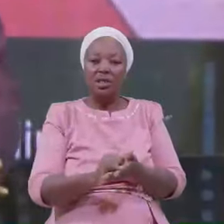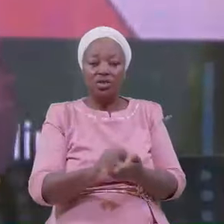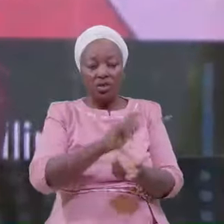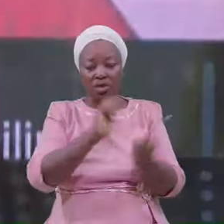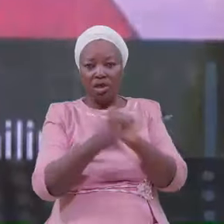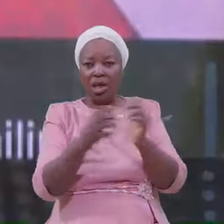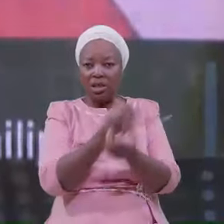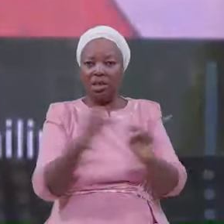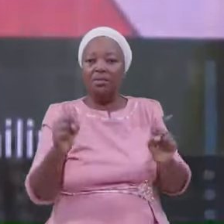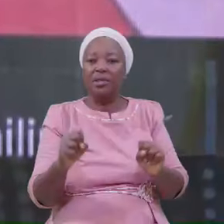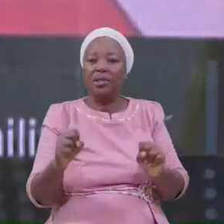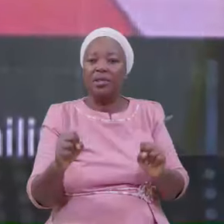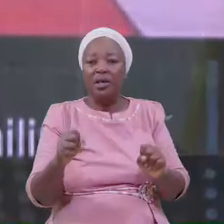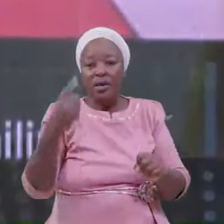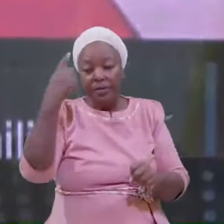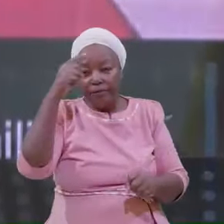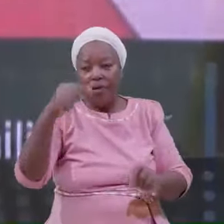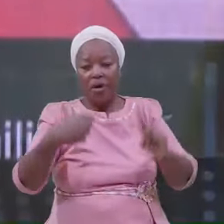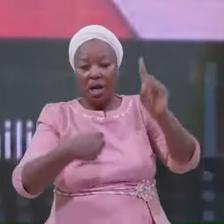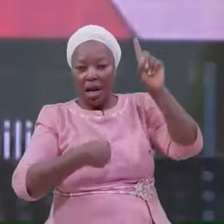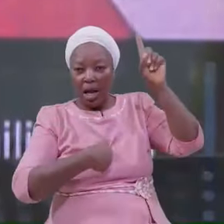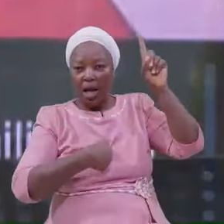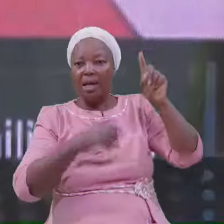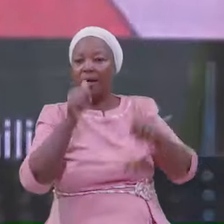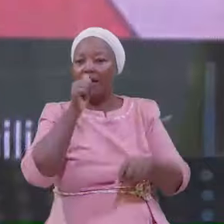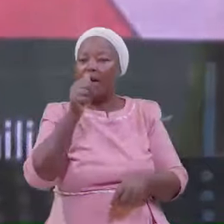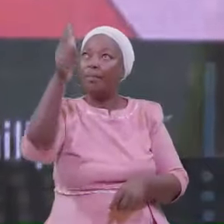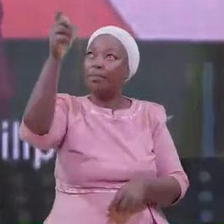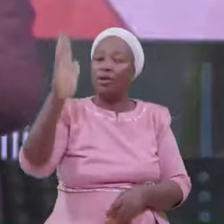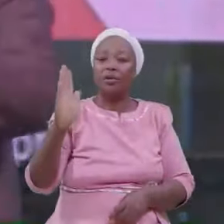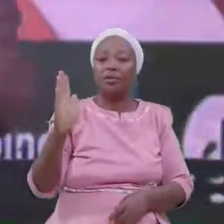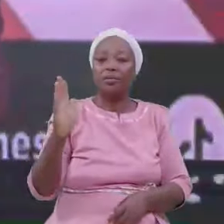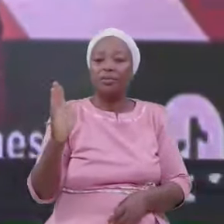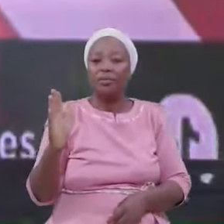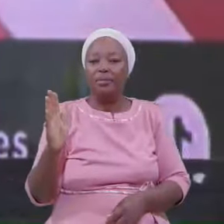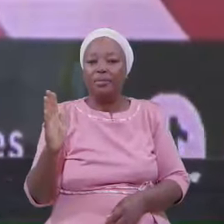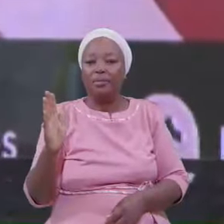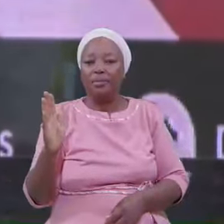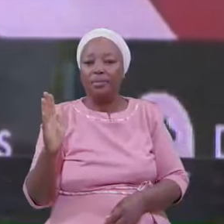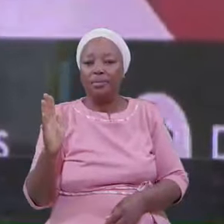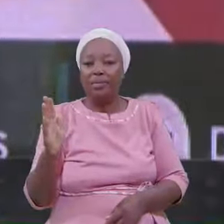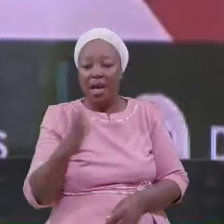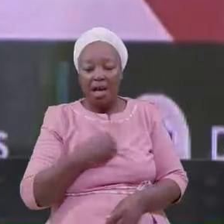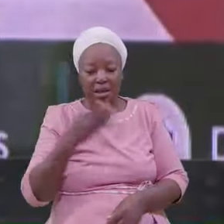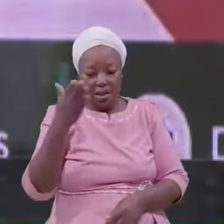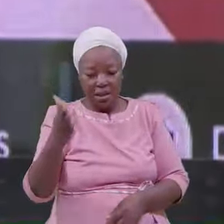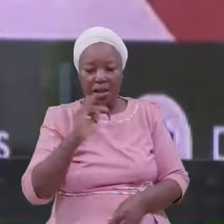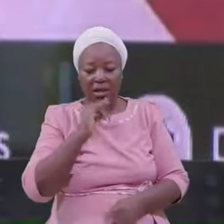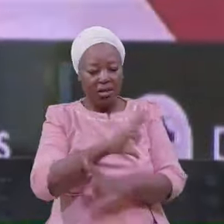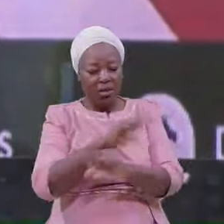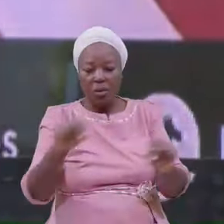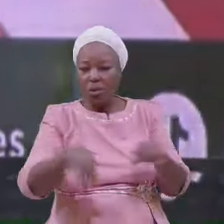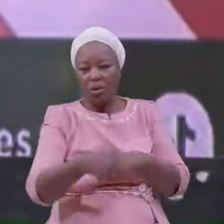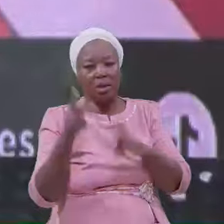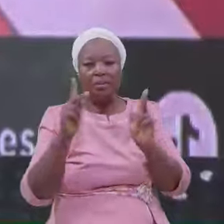For I am God. Ako ang tanging Diyos. And there is none else. At wala